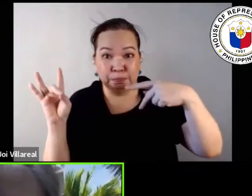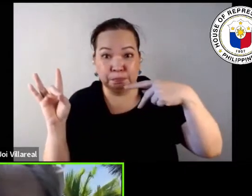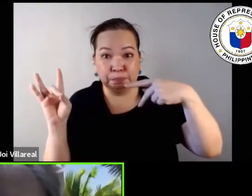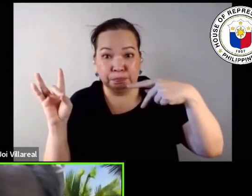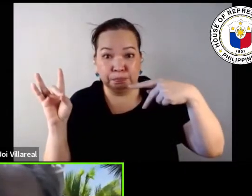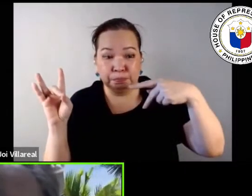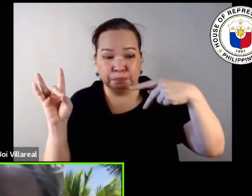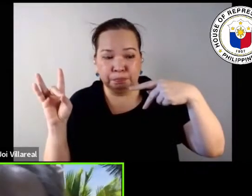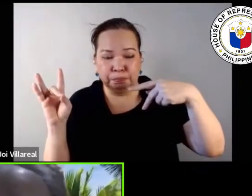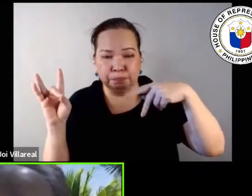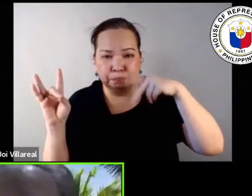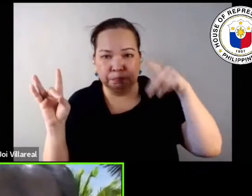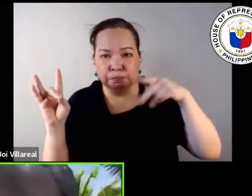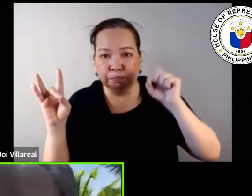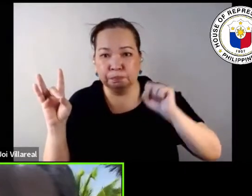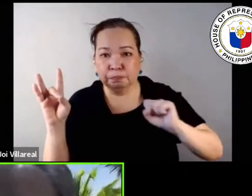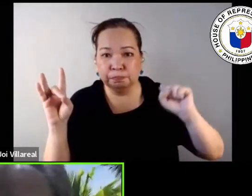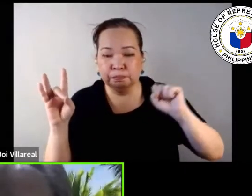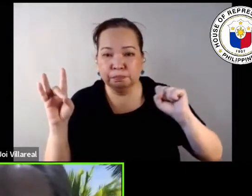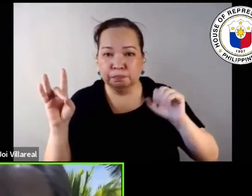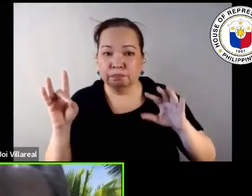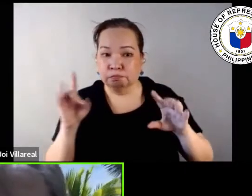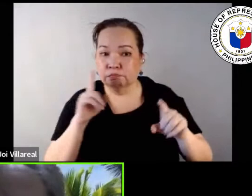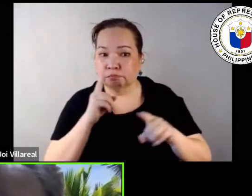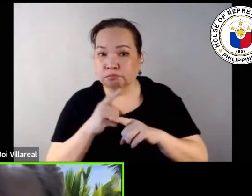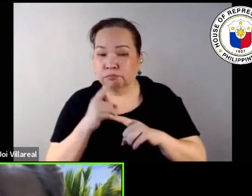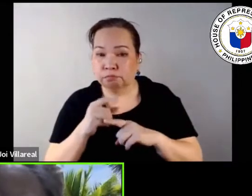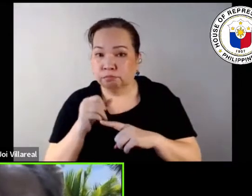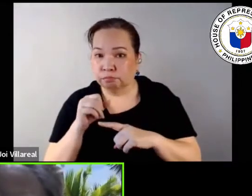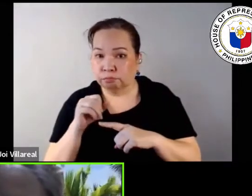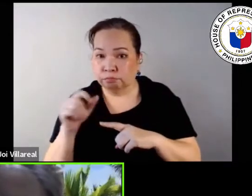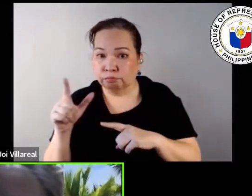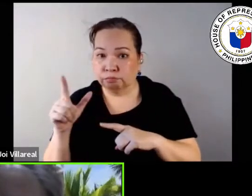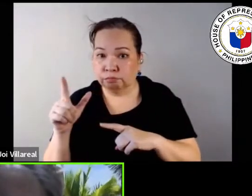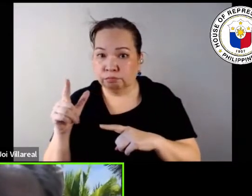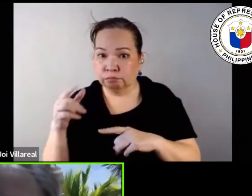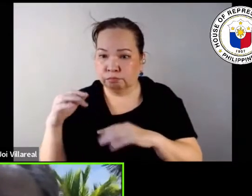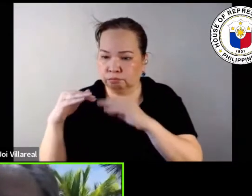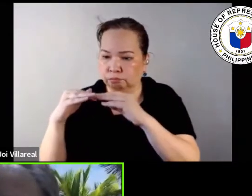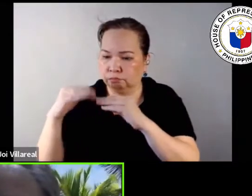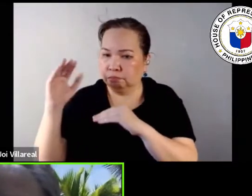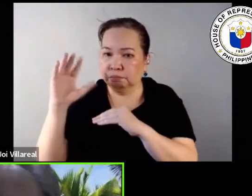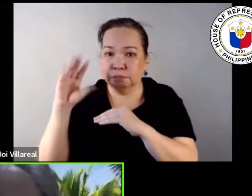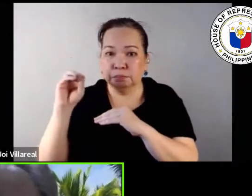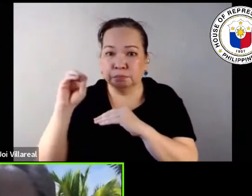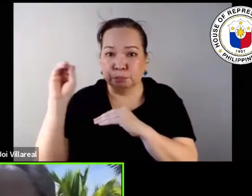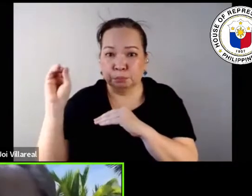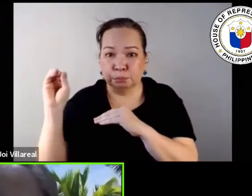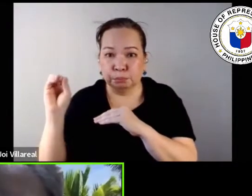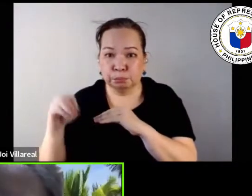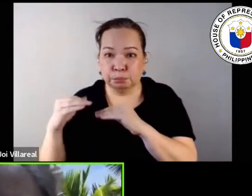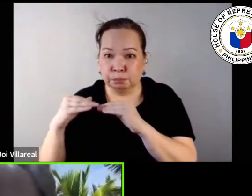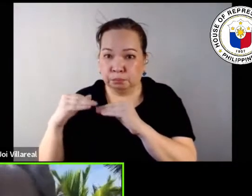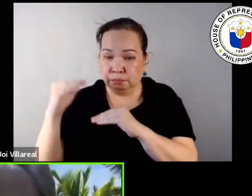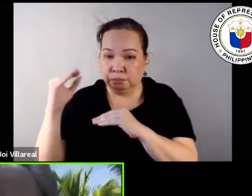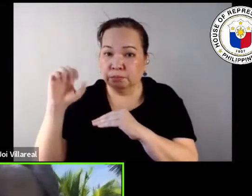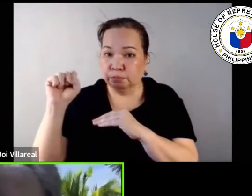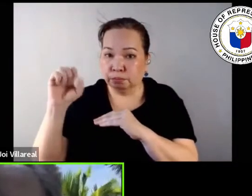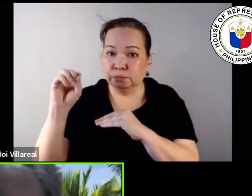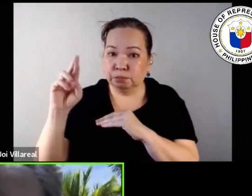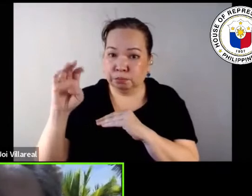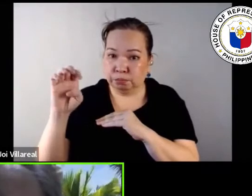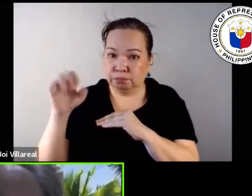totoo, na lahat sila mataas sa 50%. Ibig sabihin, mataas po yung scores